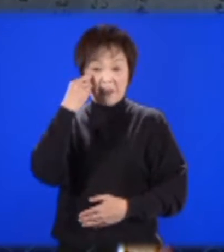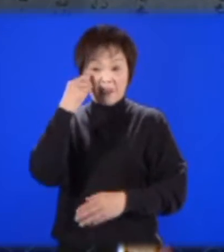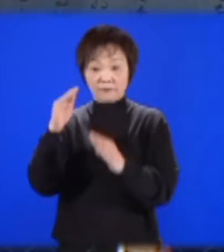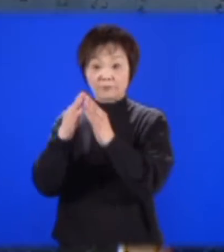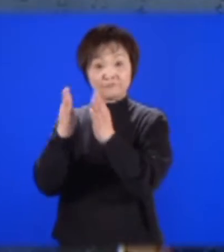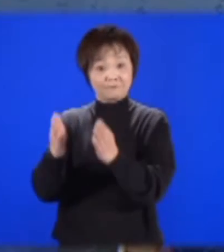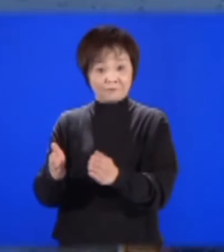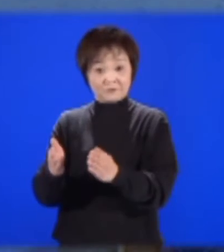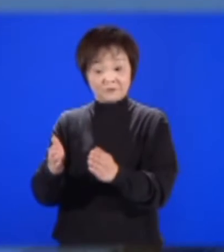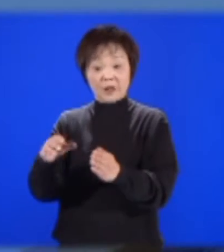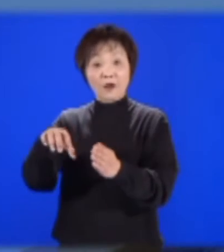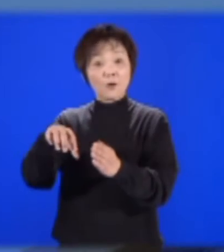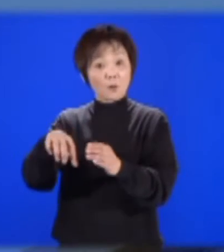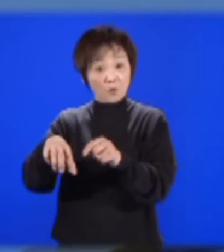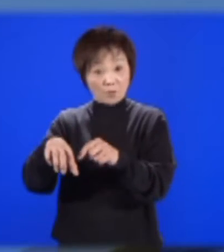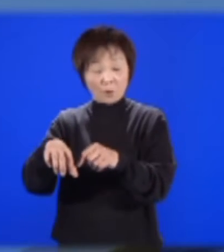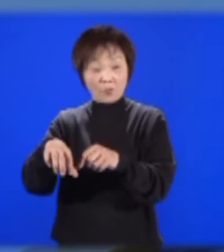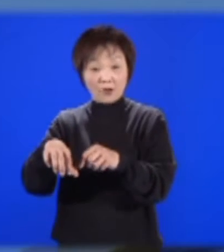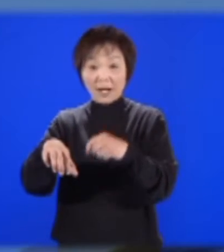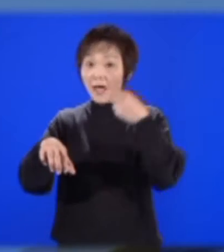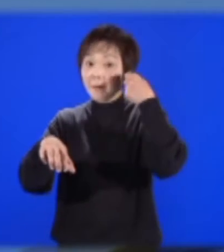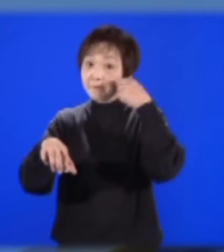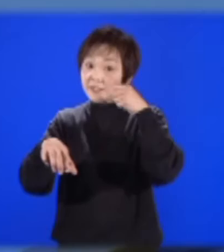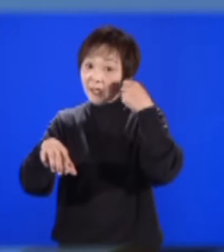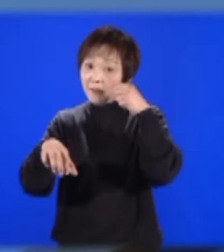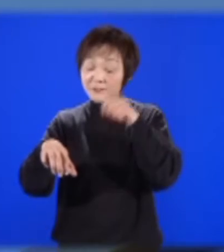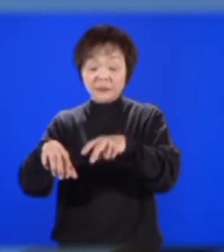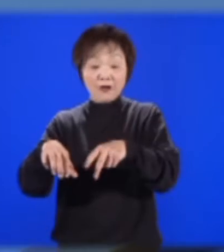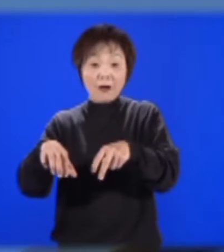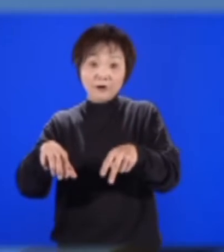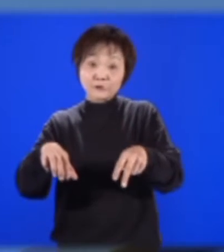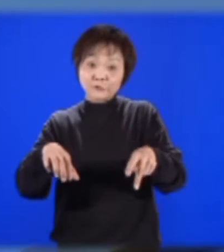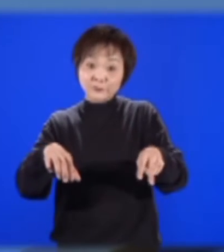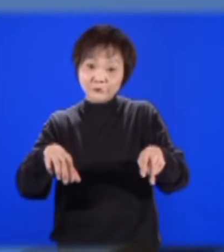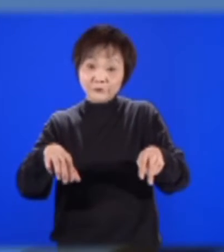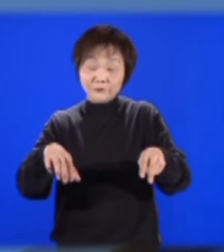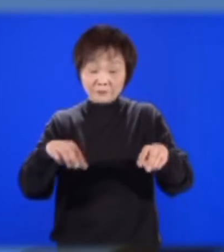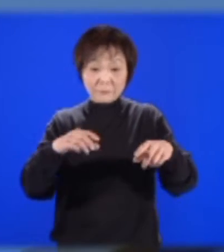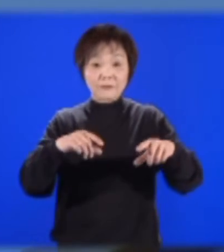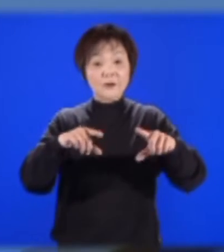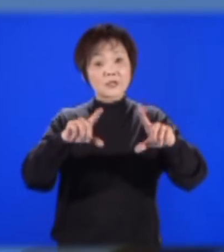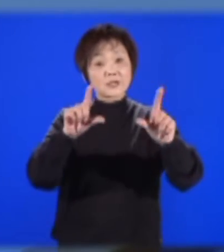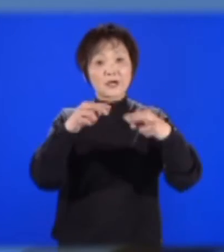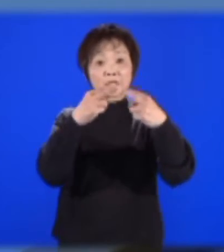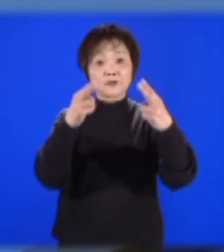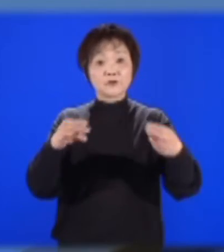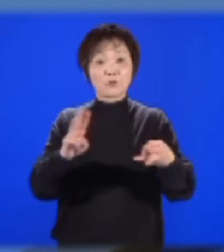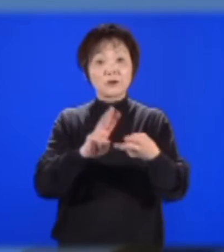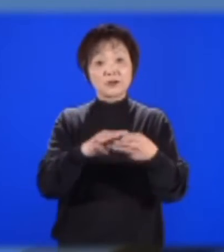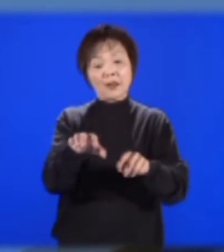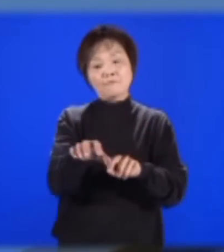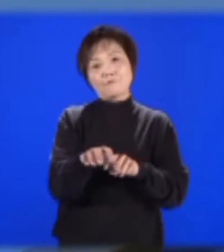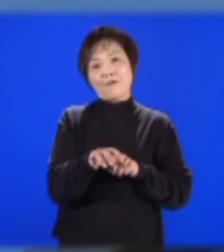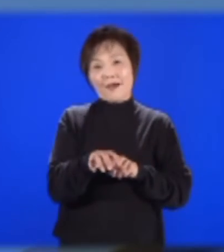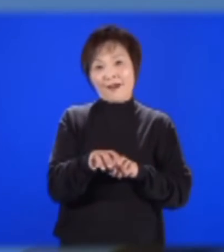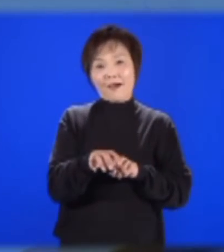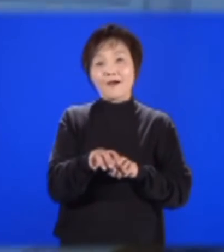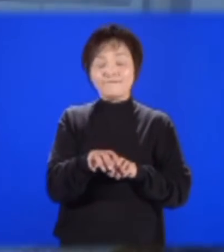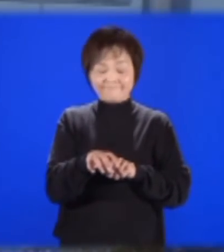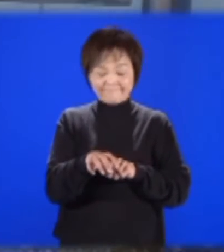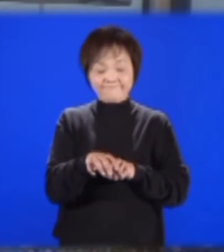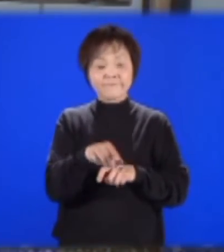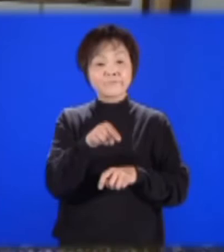になります。この一里塚から少し南に行きますと、今度は東富田村というところになります